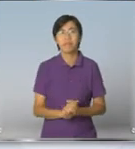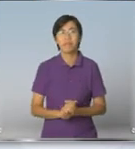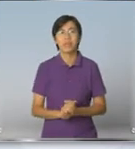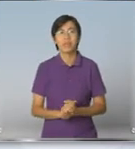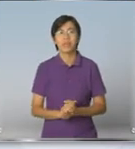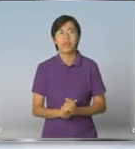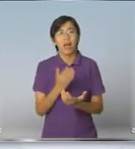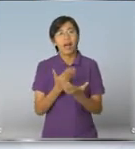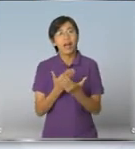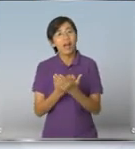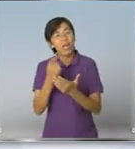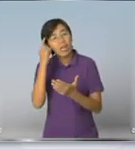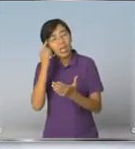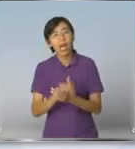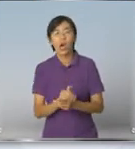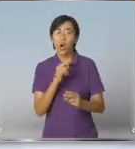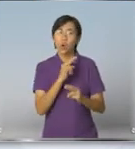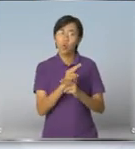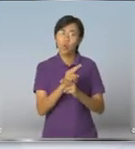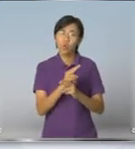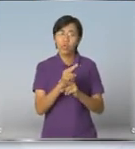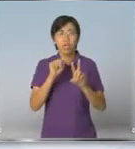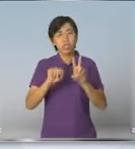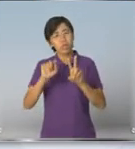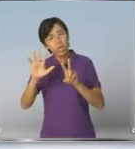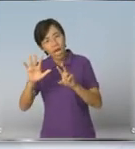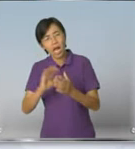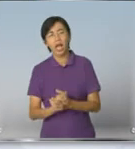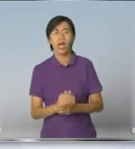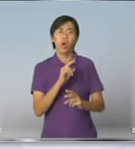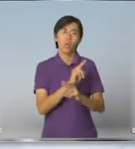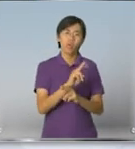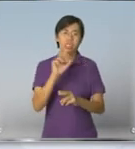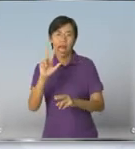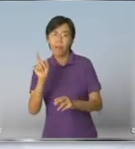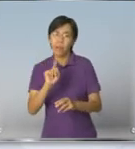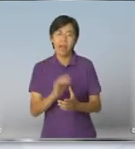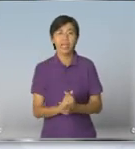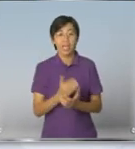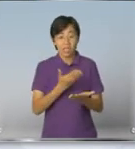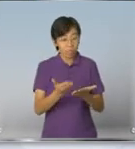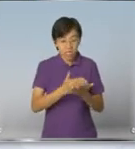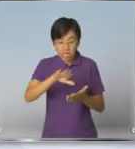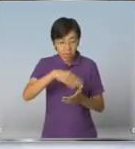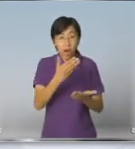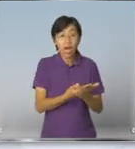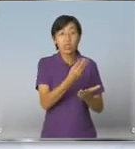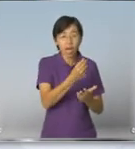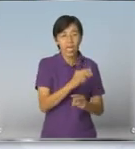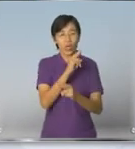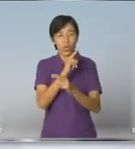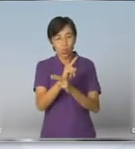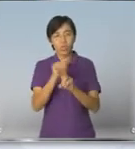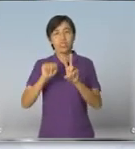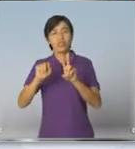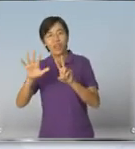นี่สามารถคำนวณต้นทุนโดยการจับคูณ 2.5 คูณ3 2.5 หรือ3เท่าของต้นทุนวัตถุดิบทั้งหมด ครับผม น